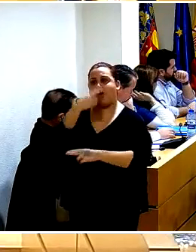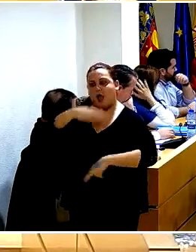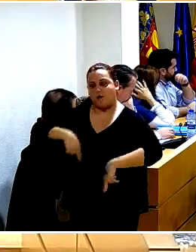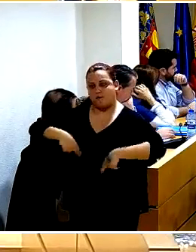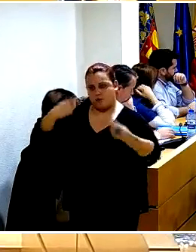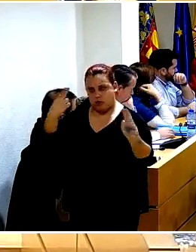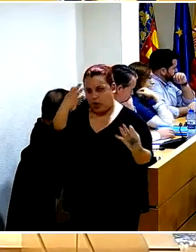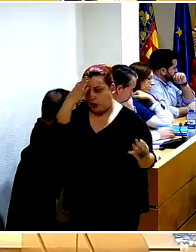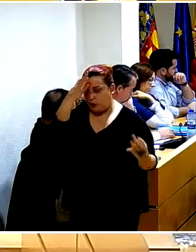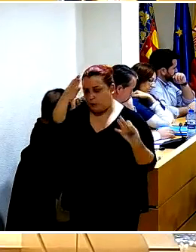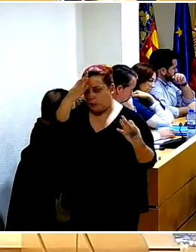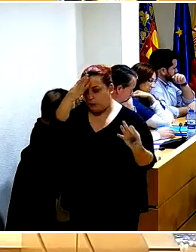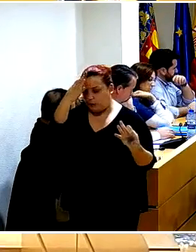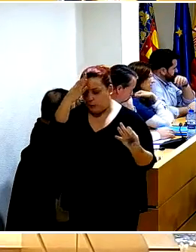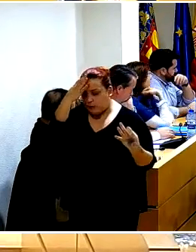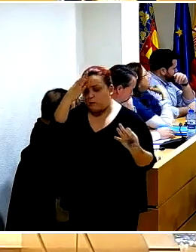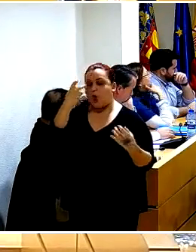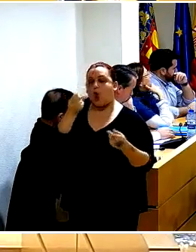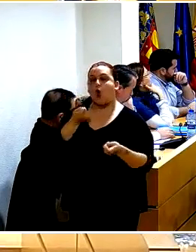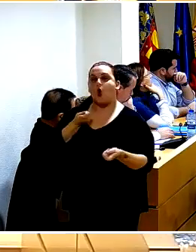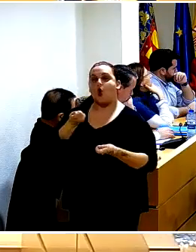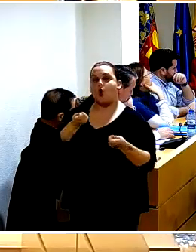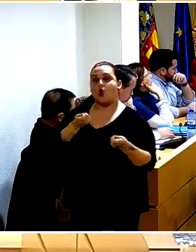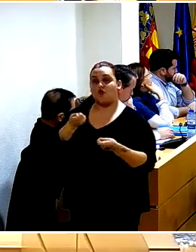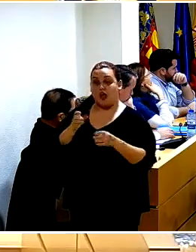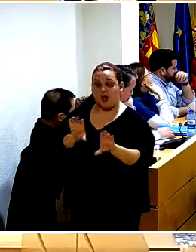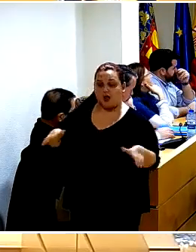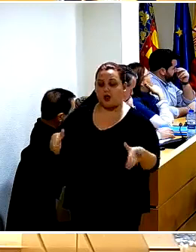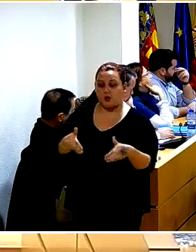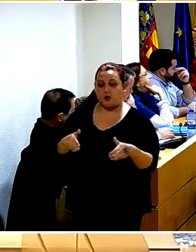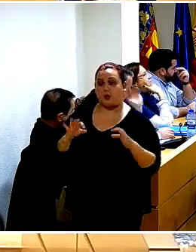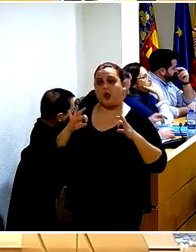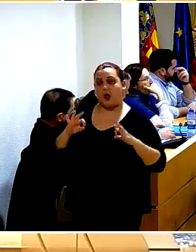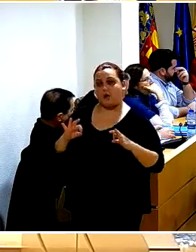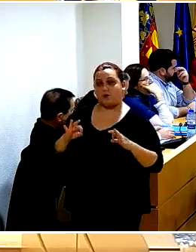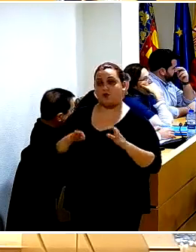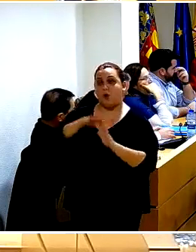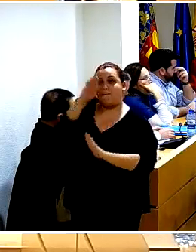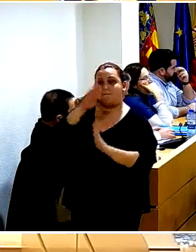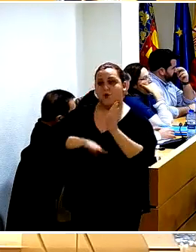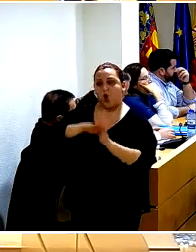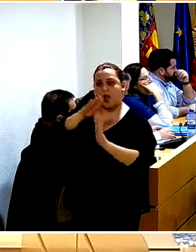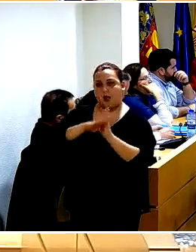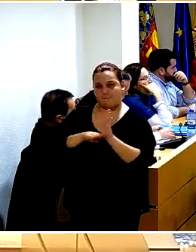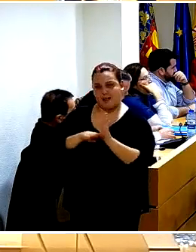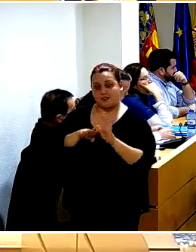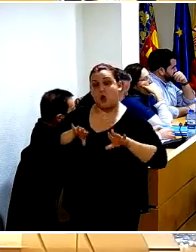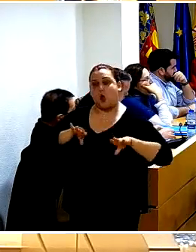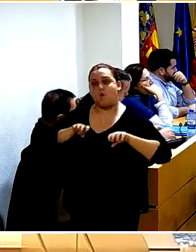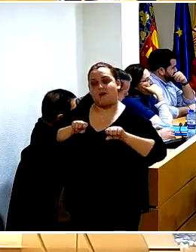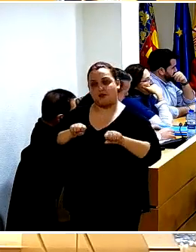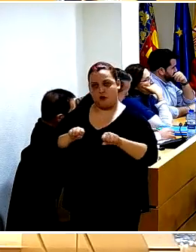concret, se coordina tota la brigada i tots els programes d'ocupació que des de les